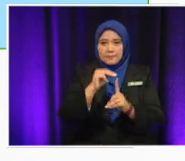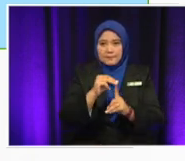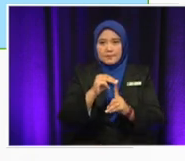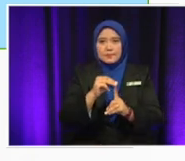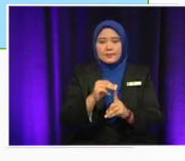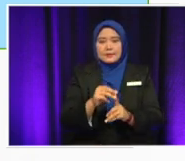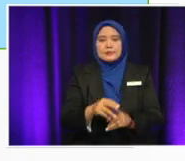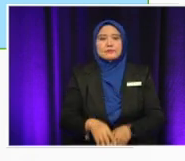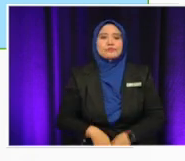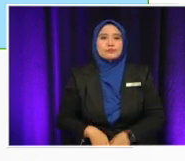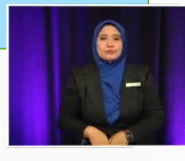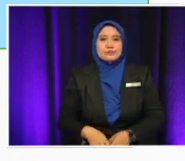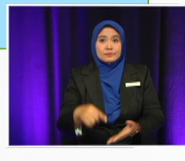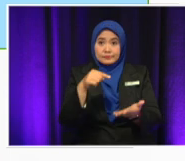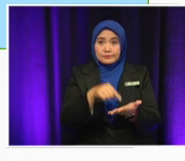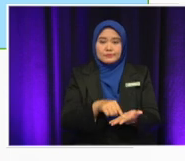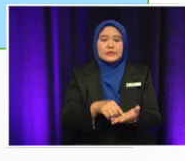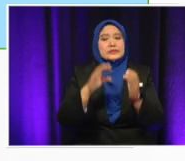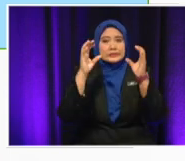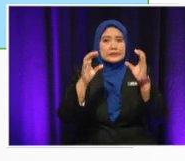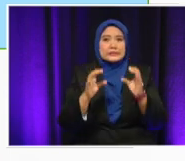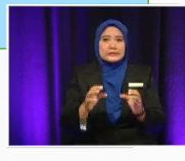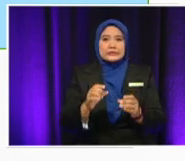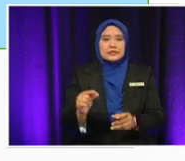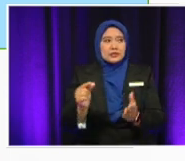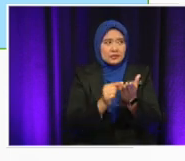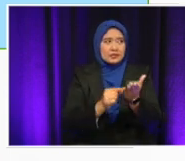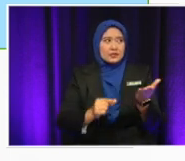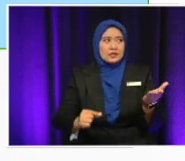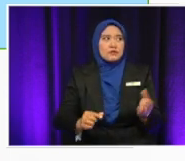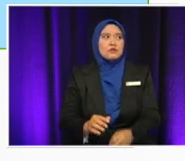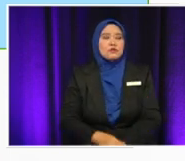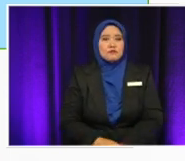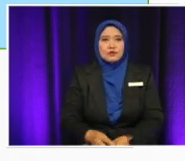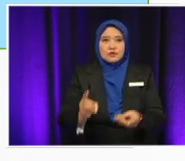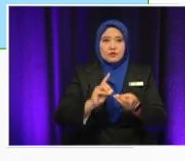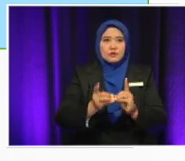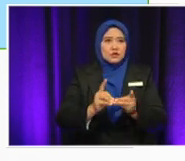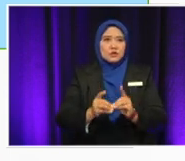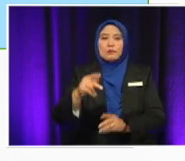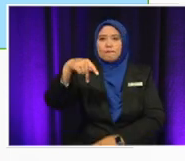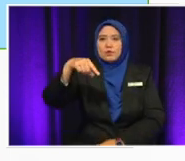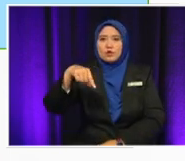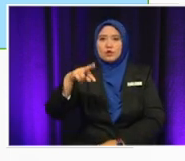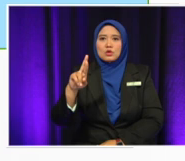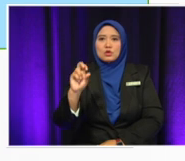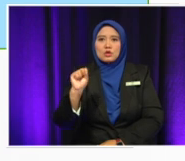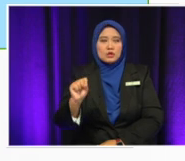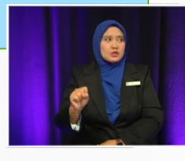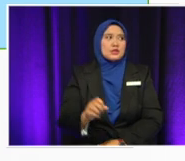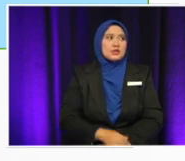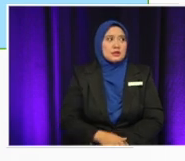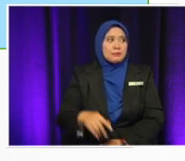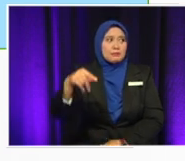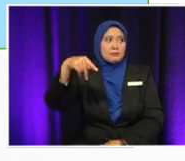konsep asas grafik digital jadi baca ciri-ciri grafik digital pqrs P adalah gambar kurang jelas